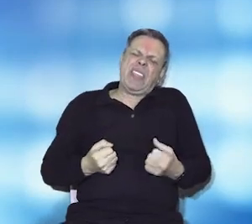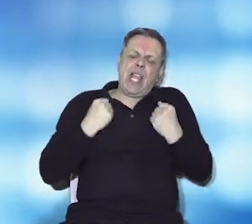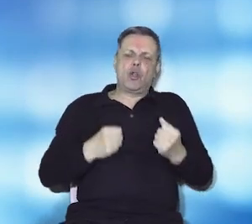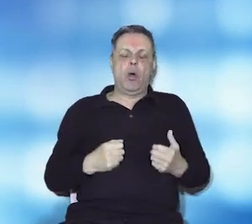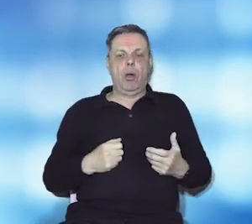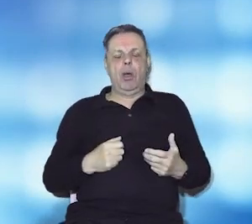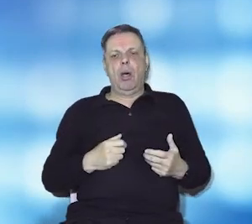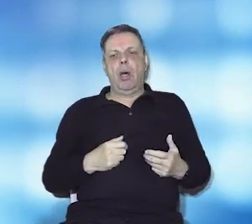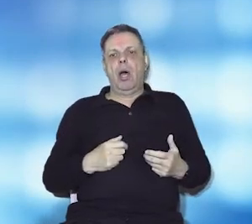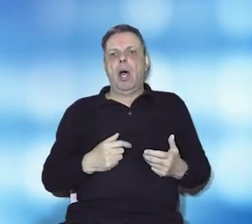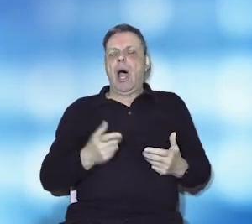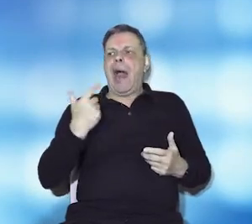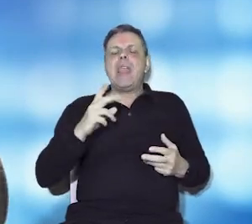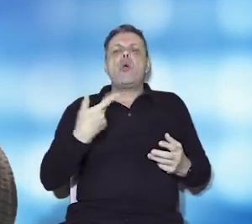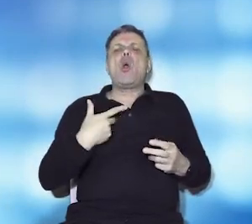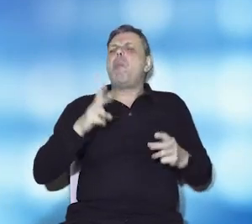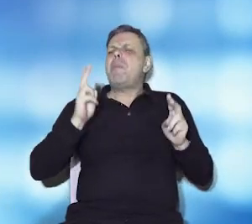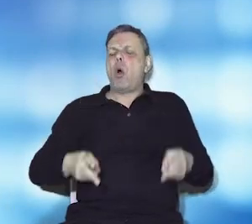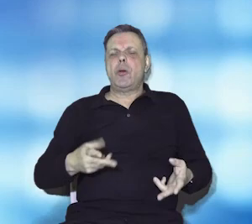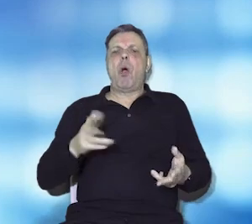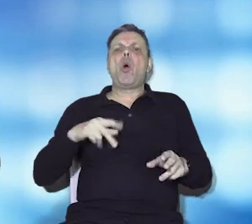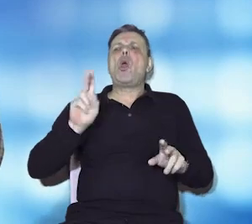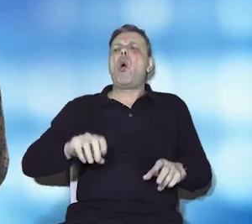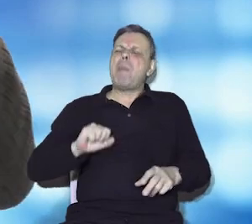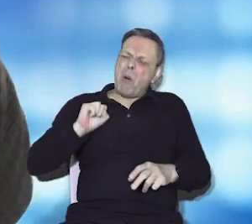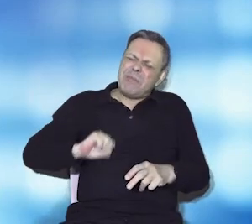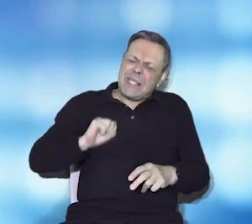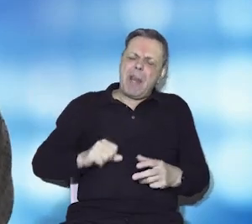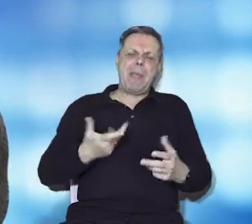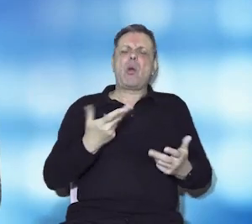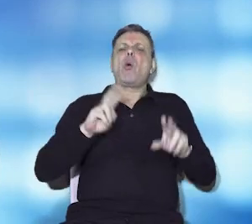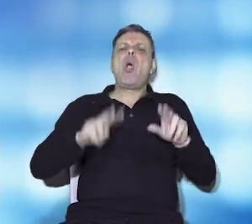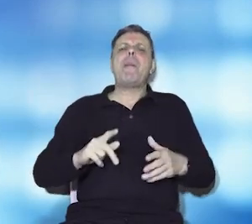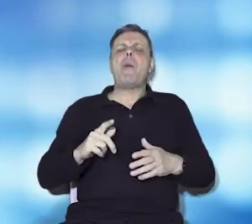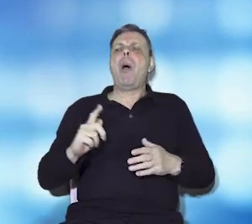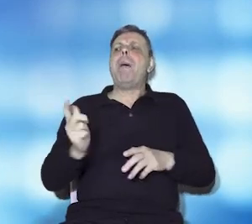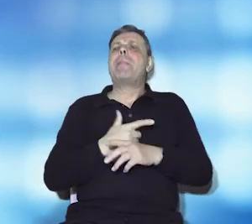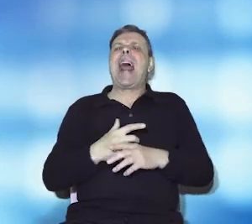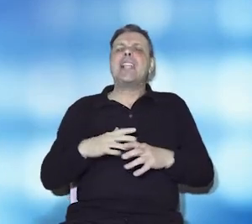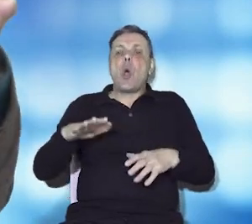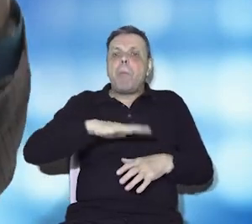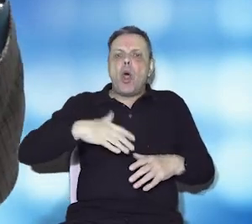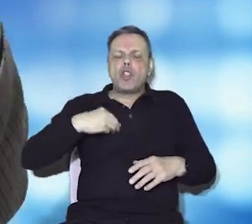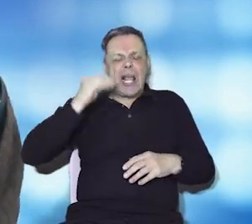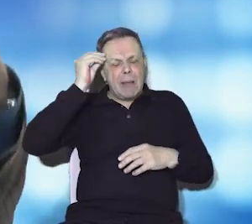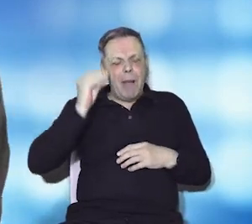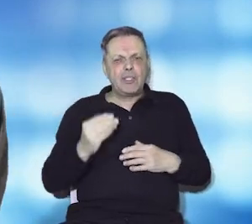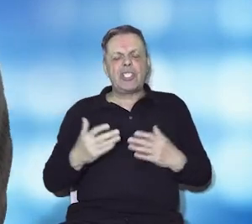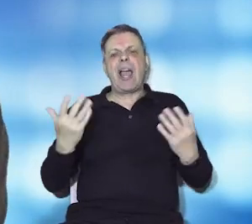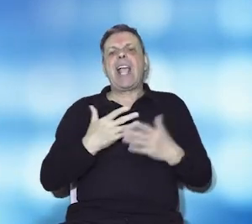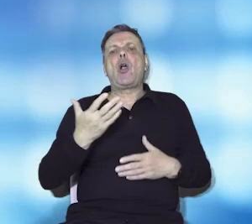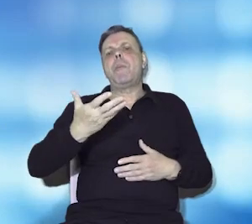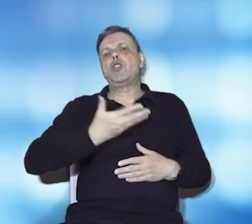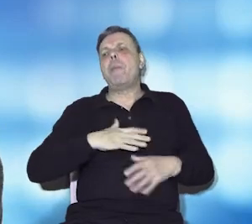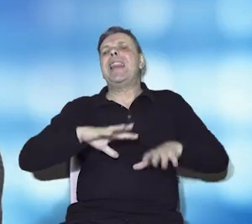koliko mi to imamo kapaciteta, koliko imamo tog praznog prostora u našim stanicama za pamćenje, da bi poprimili sve